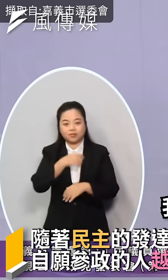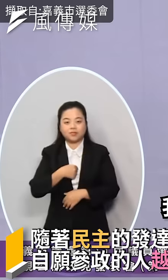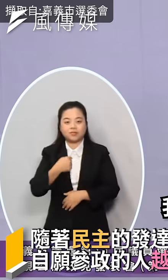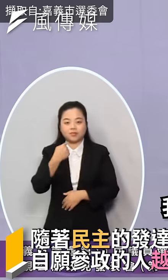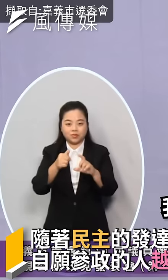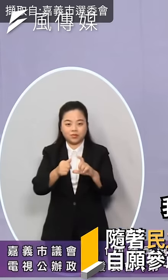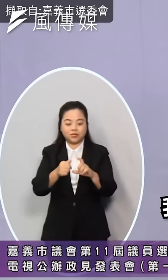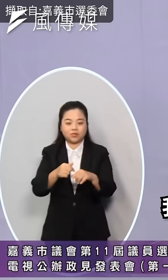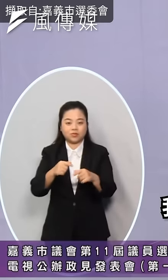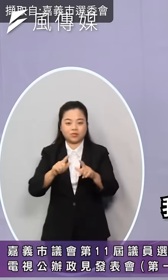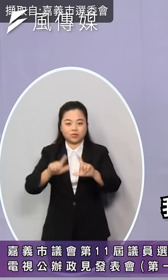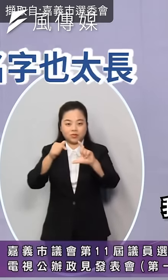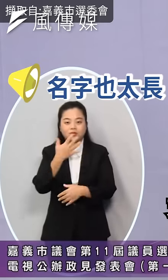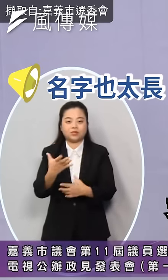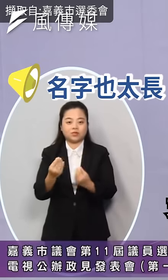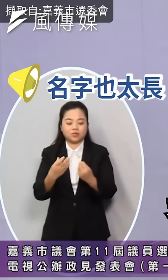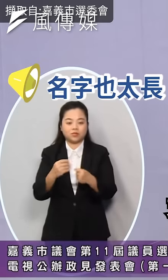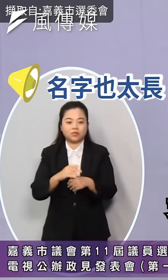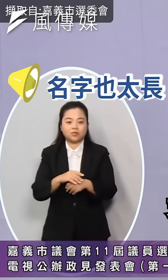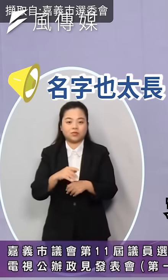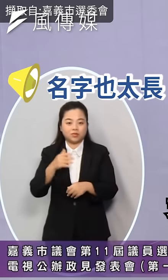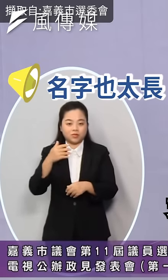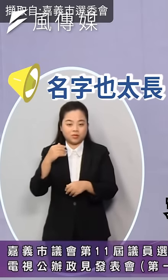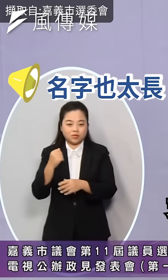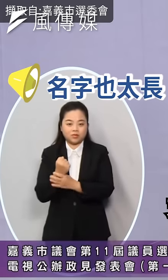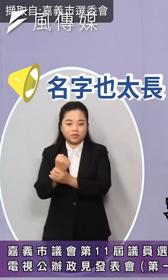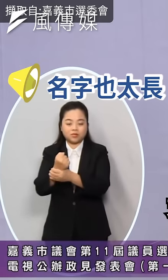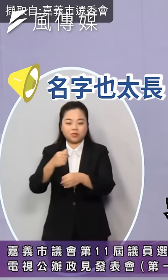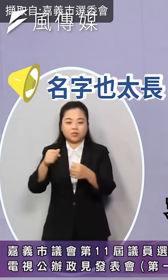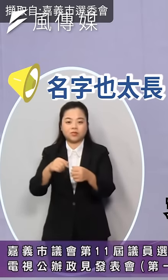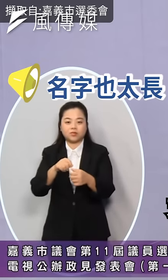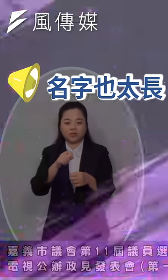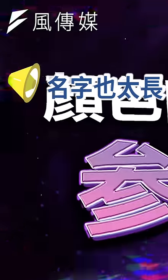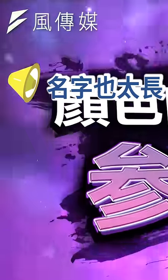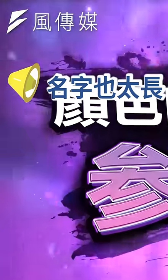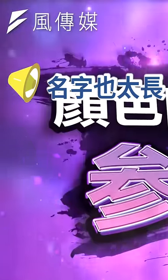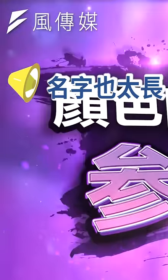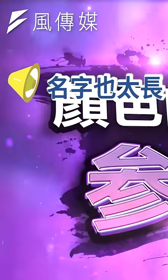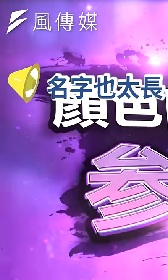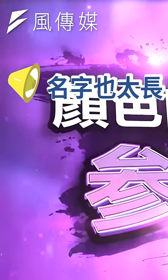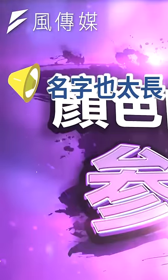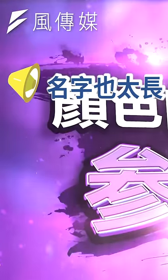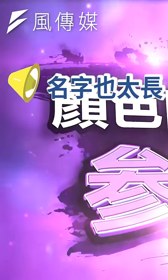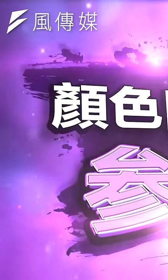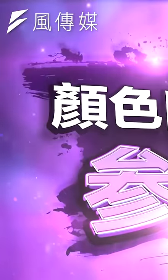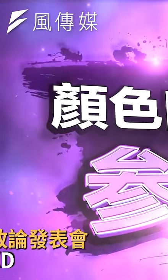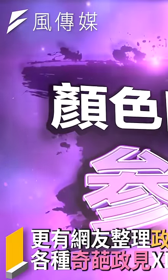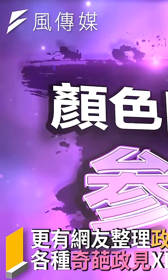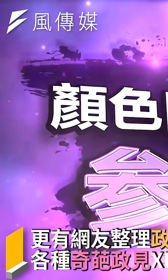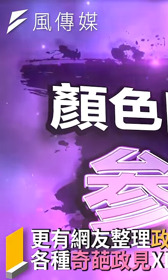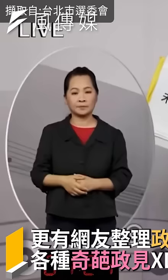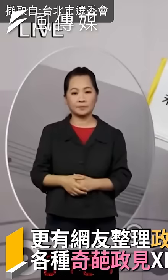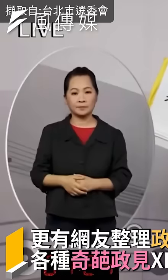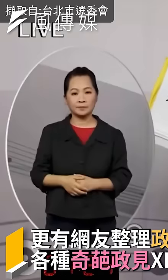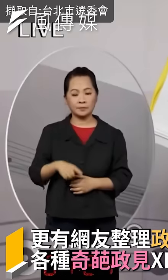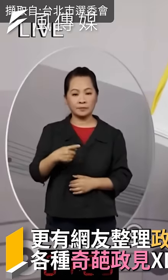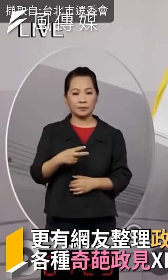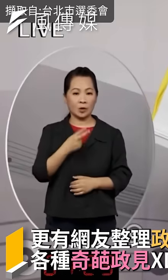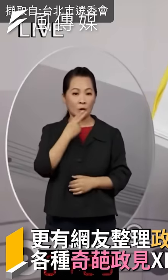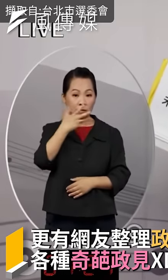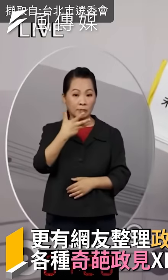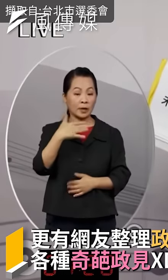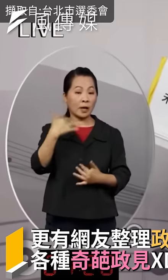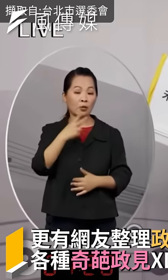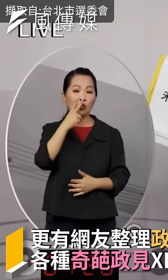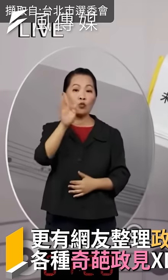我是嘉義士候選人14號支持性專區顏色田聖傑顏色田聖傑煙圈教